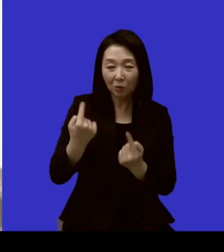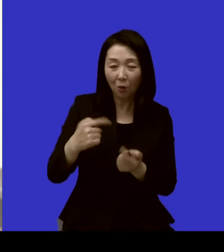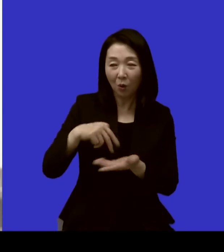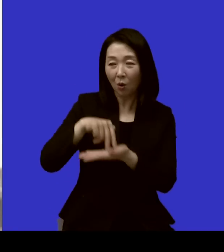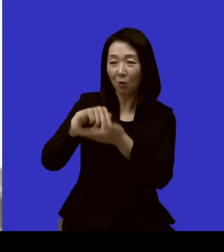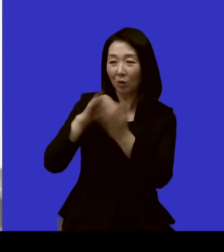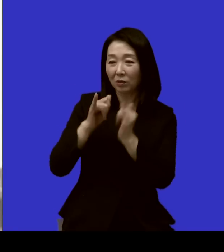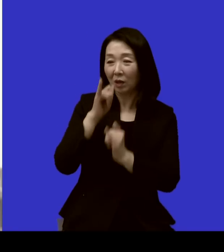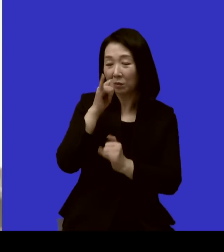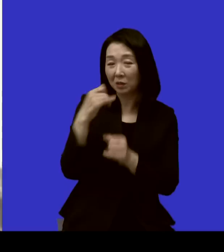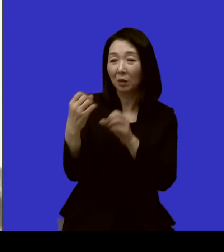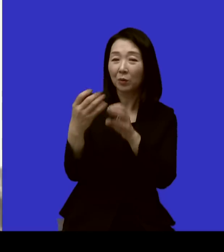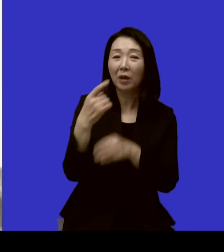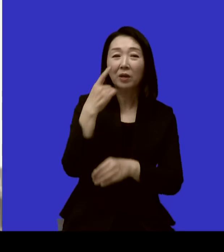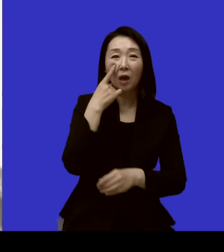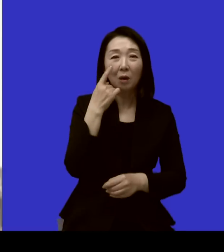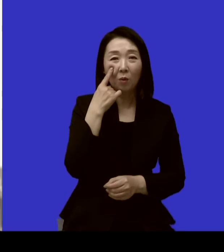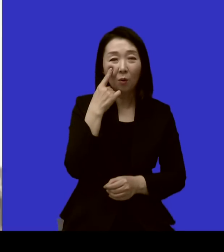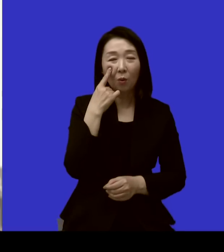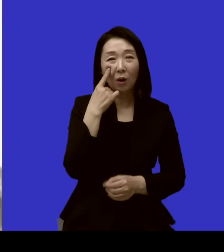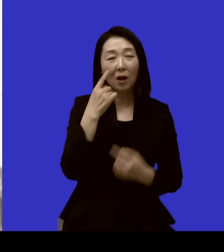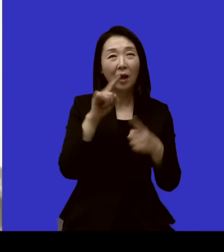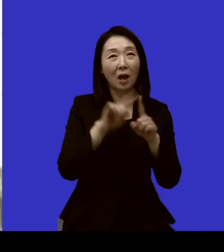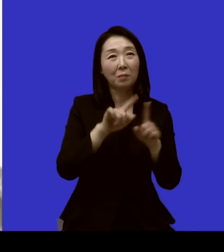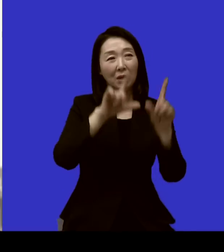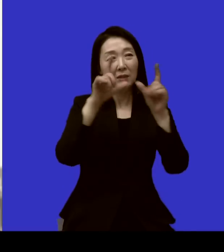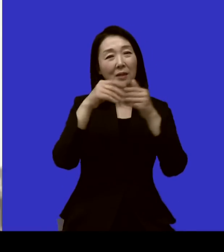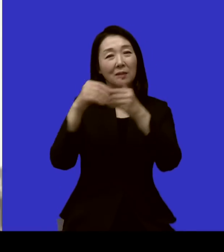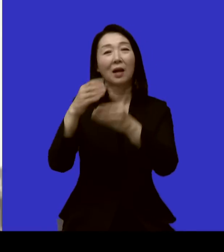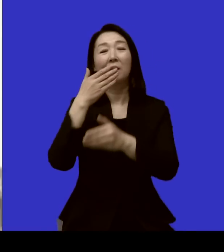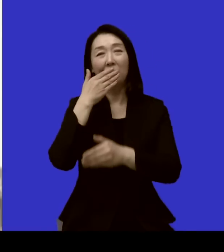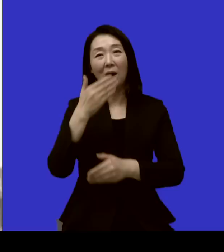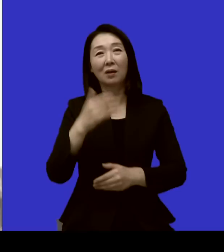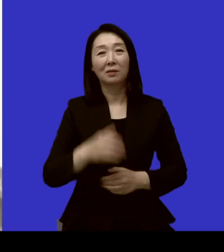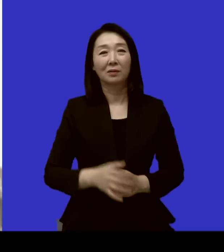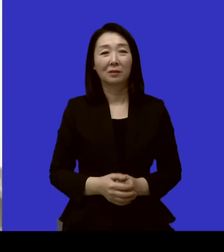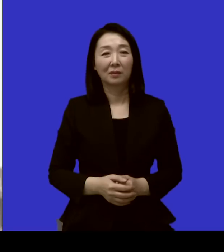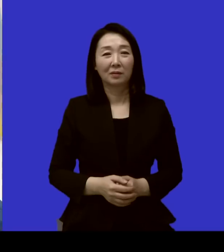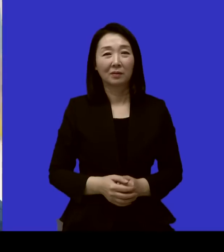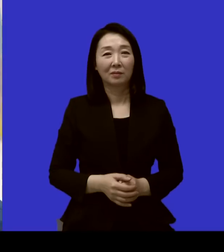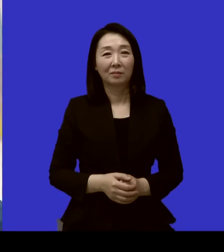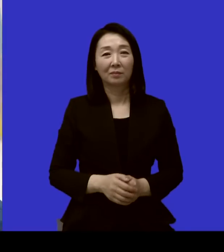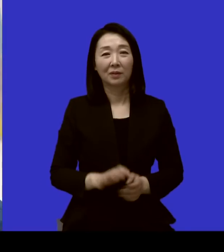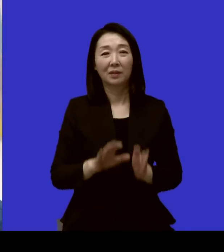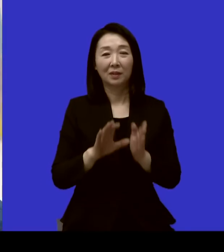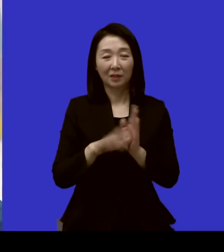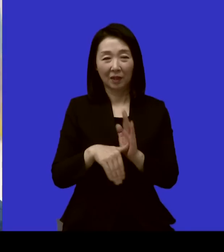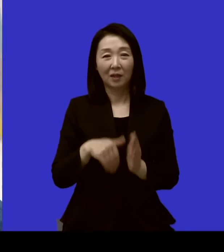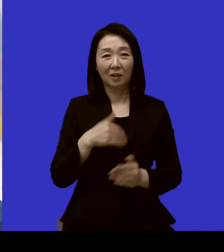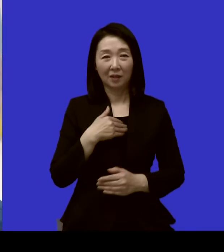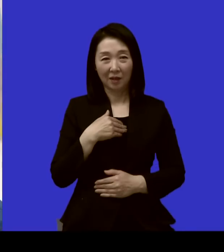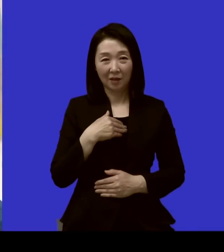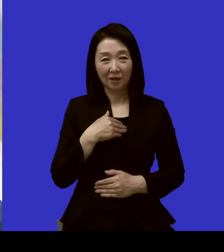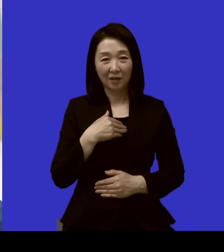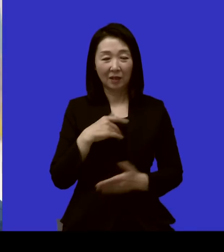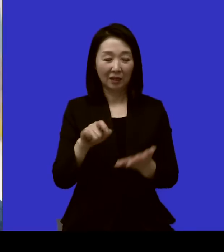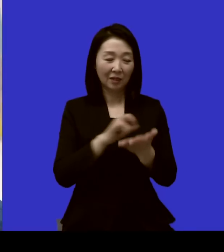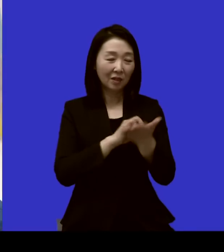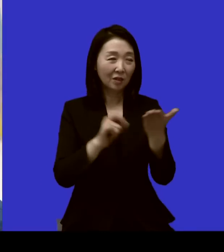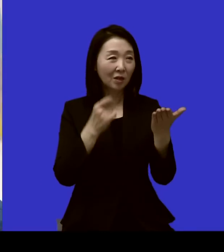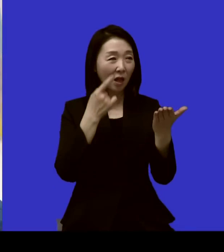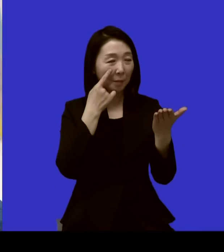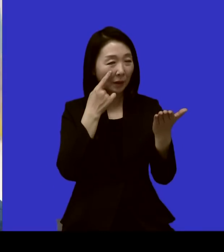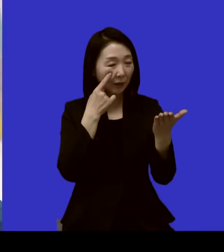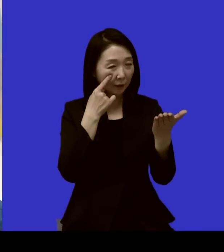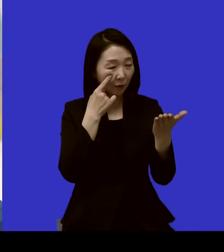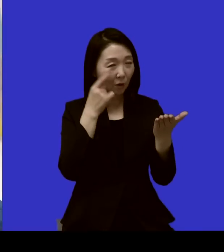외로운 사람과 계속 얘기하면서 끌고 나갈 수 있겠다는 힘을 얻게 돼서 예. 그때 이제 처음으로 글을 써보겠다는 생각도